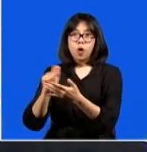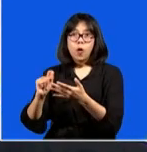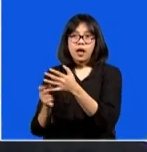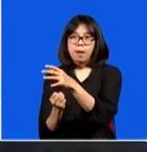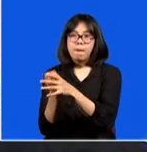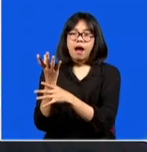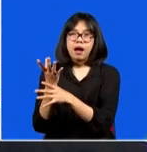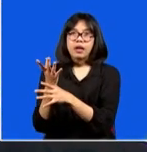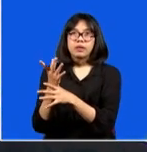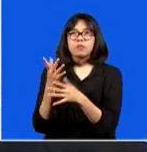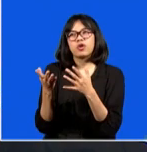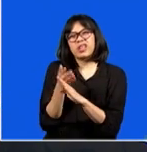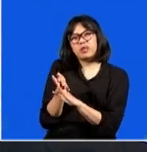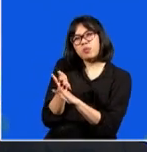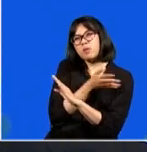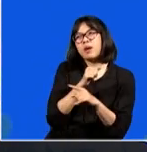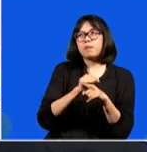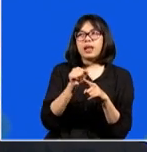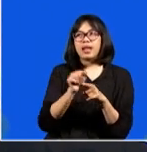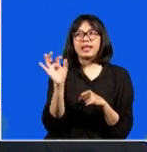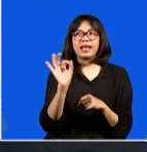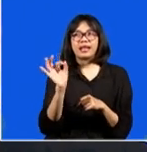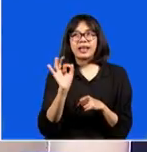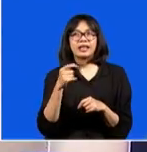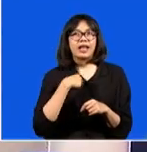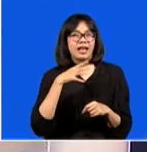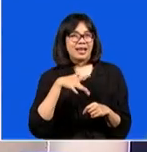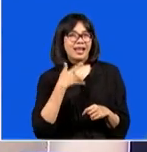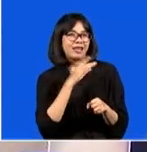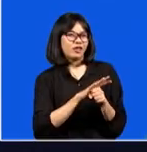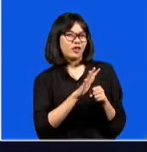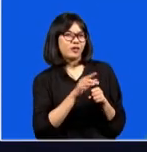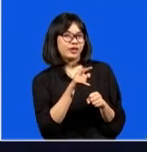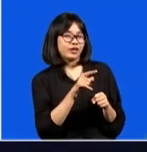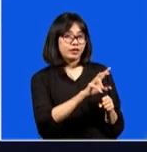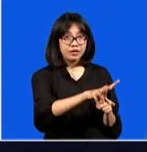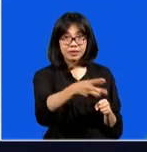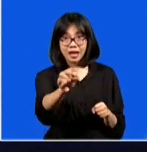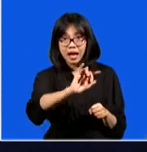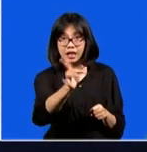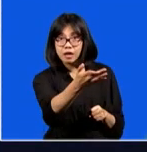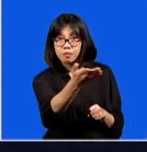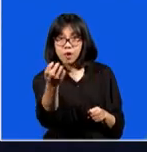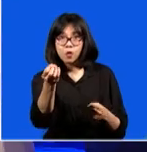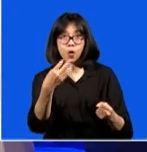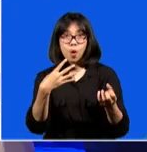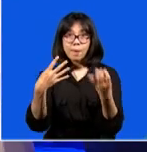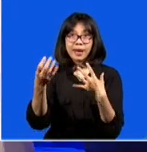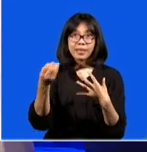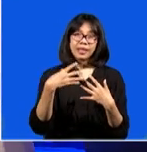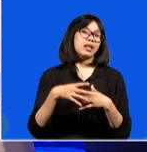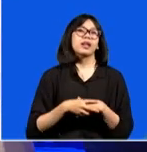kita dapat di pelatihan-pelatihan sebelumnya mungkin itu yang saya rasakan Makasih ada yang lain yang mau komen mengenai program baru